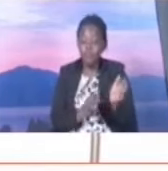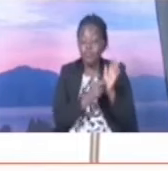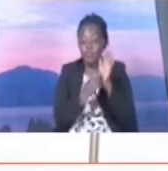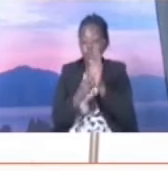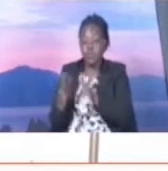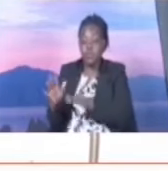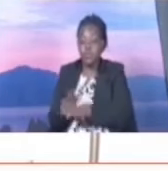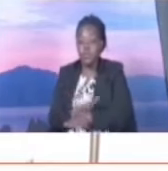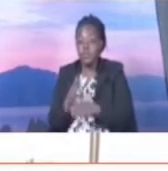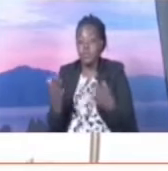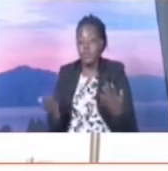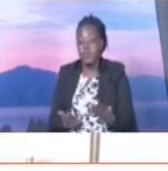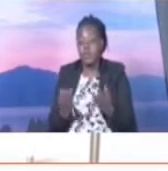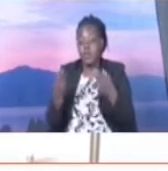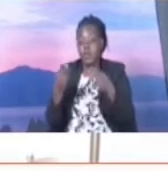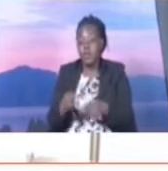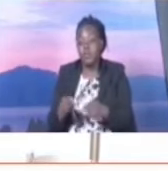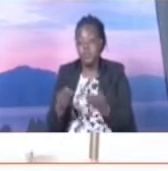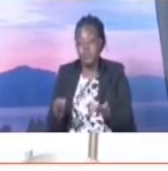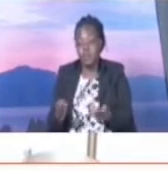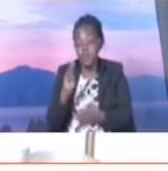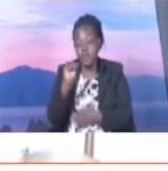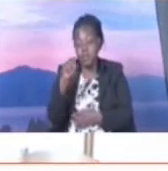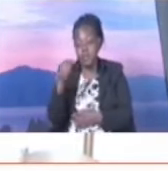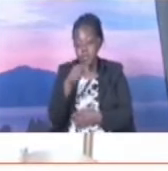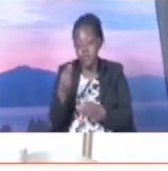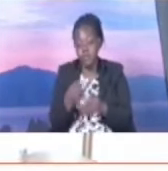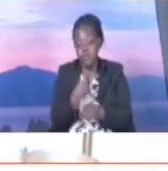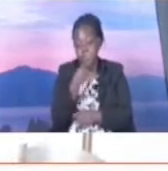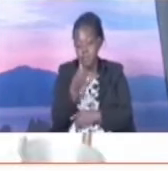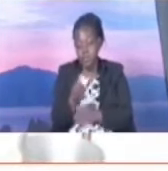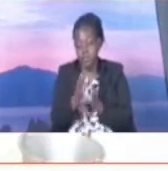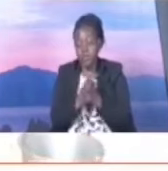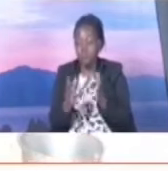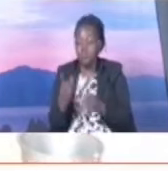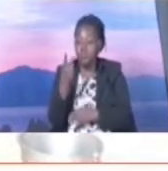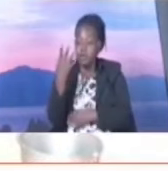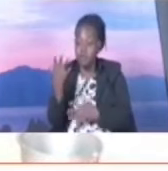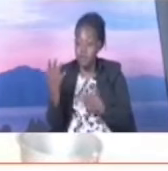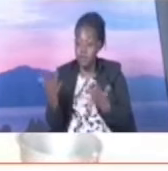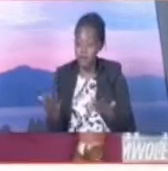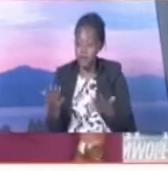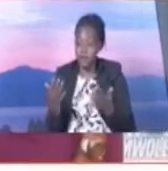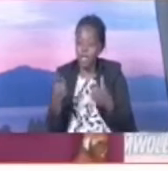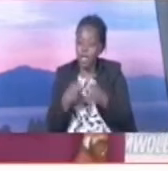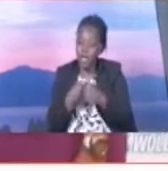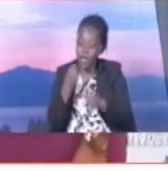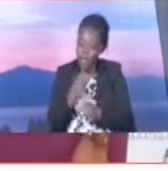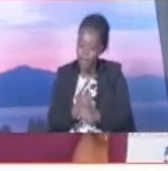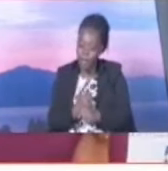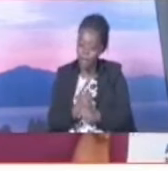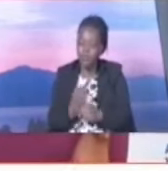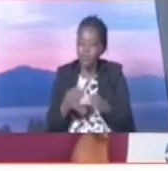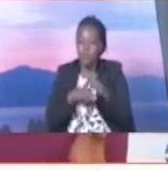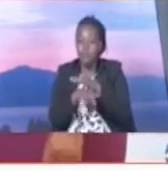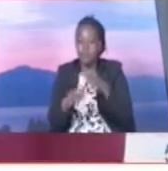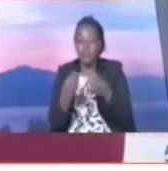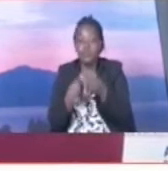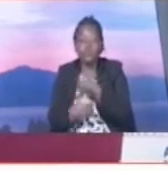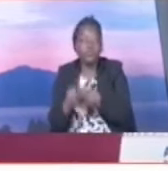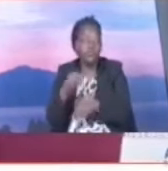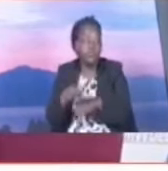ogugenda okubeera mu Lubiri e Mmengo okuva nga 16 okutuuka nga 25 omwezi ogw'omunaana nga basinziira ku dduuka